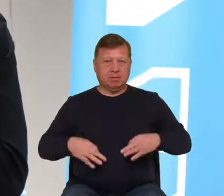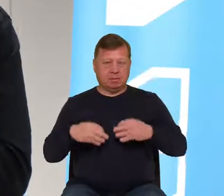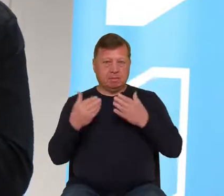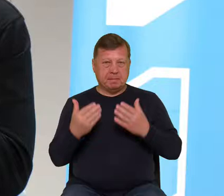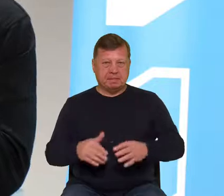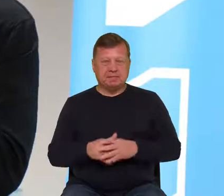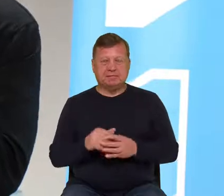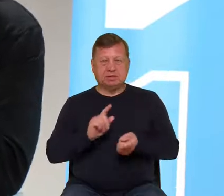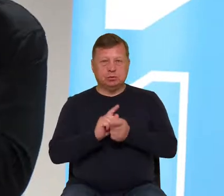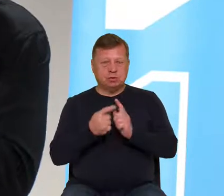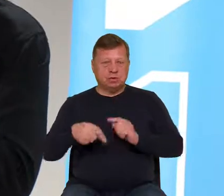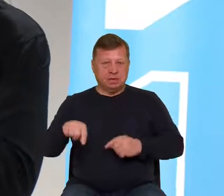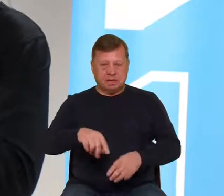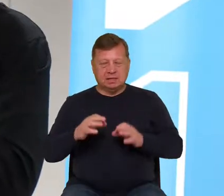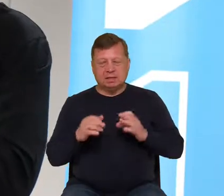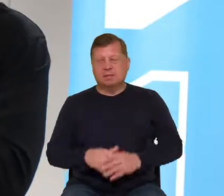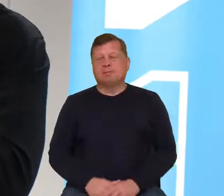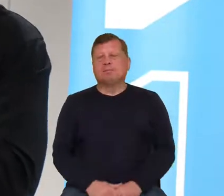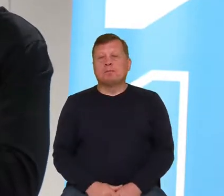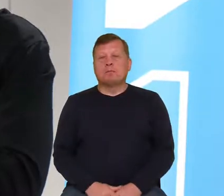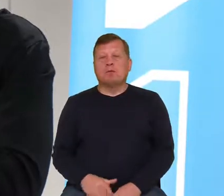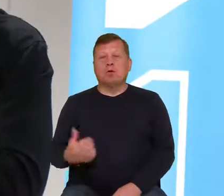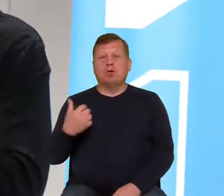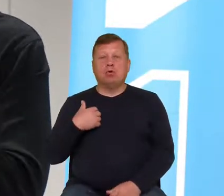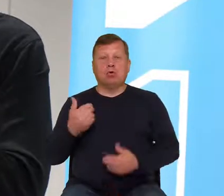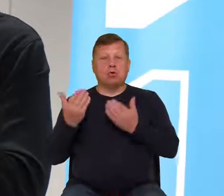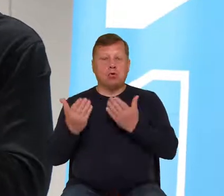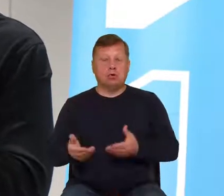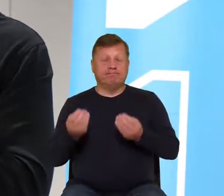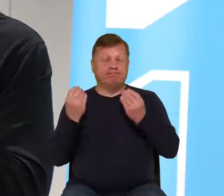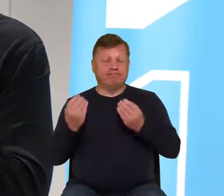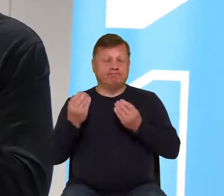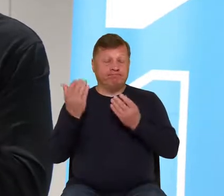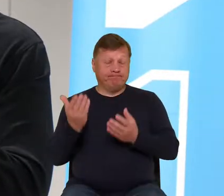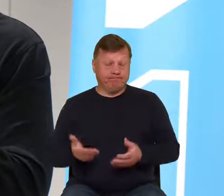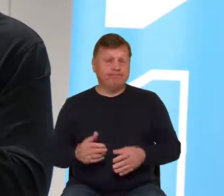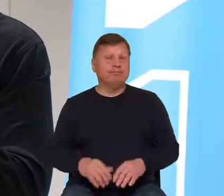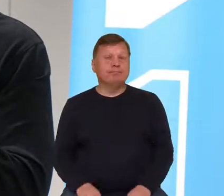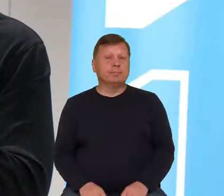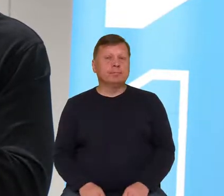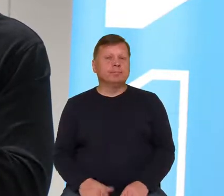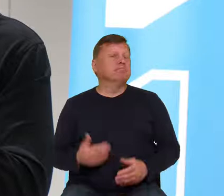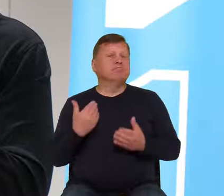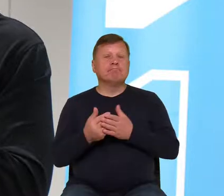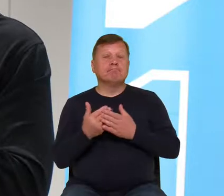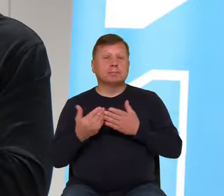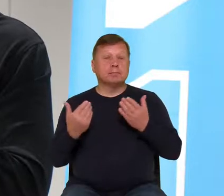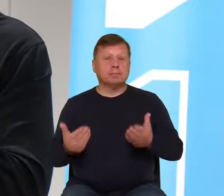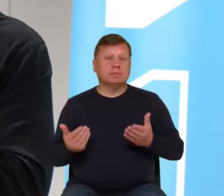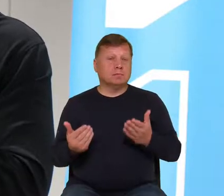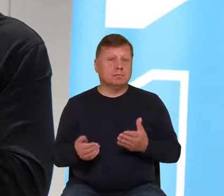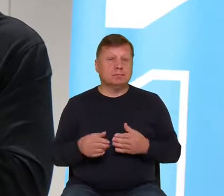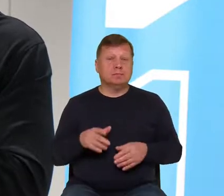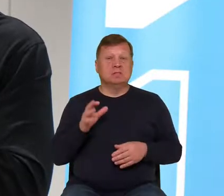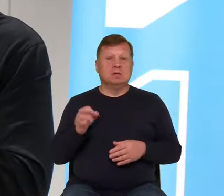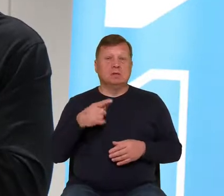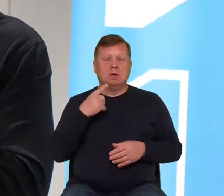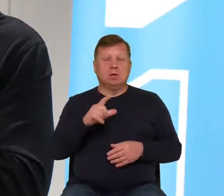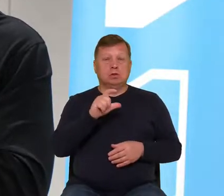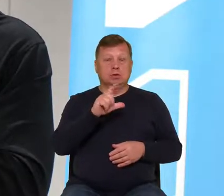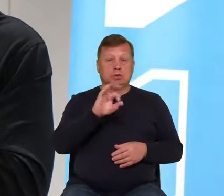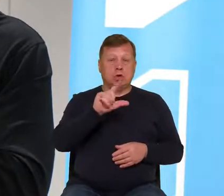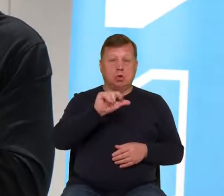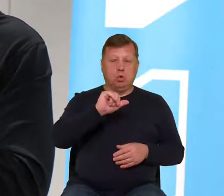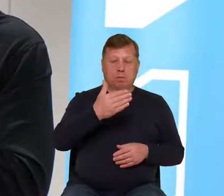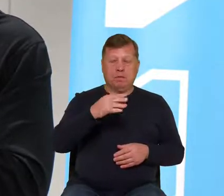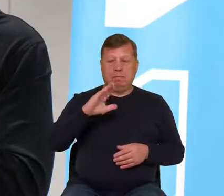na spotkaniu z gościem niezwykłym, ponieważ historia Columa